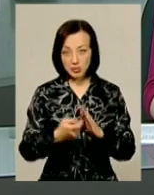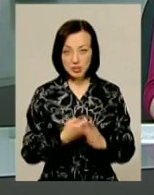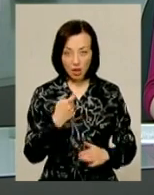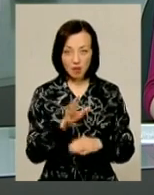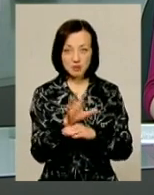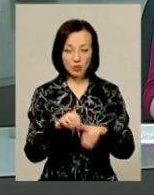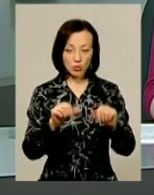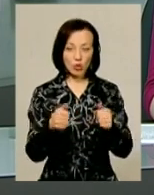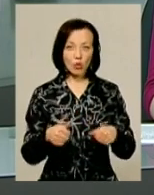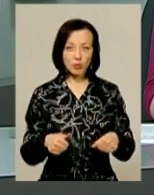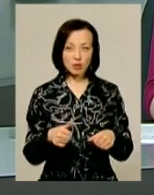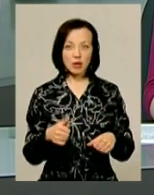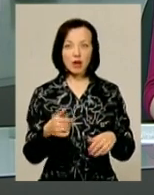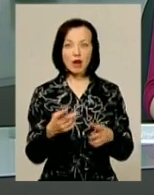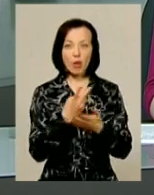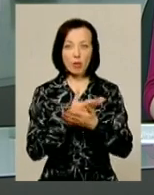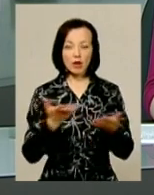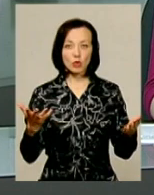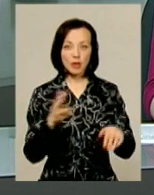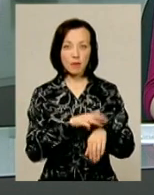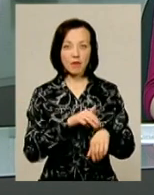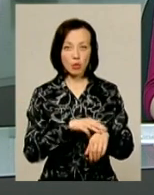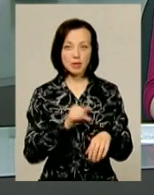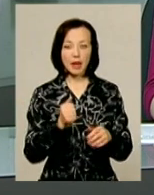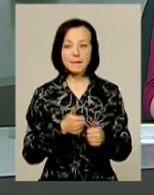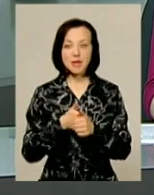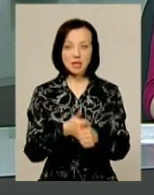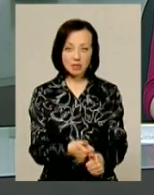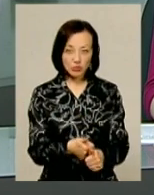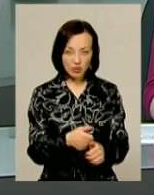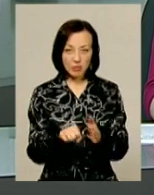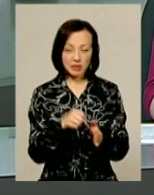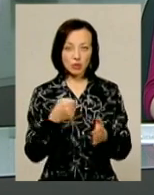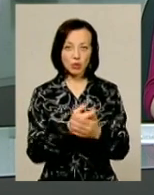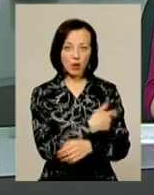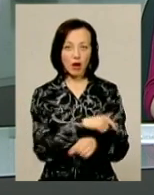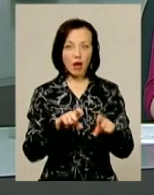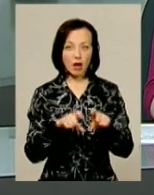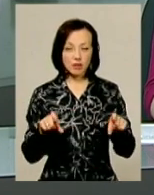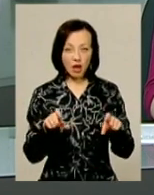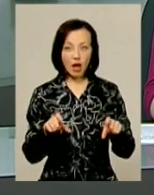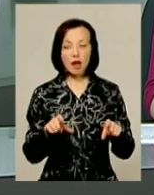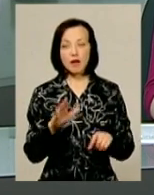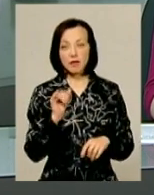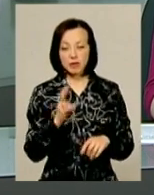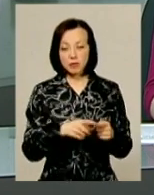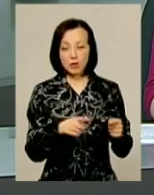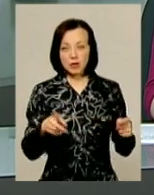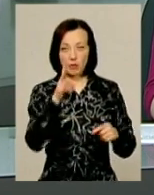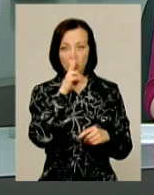із фотороботу, який напередодні оприлюднили правоохоронці, і переслідували зловмисника до лікарні. Нагадаю, зловмисник